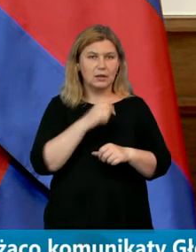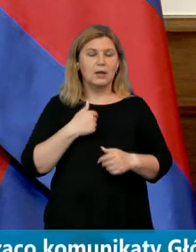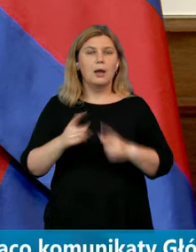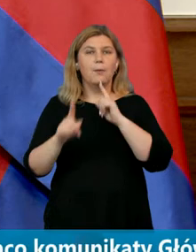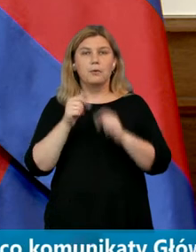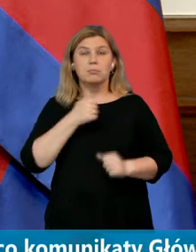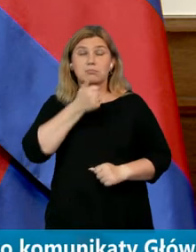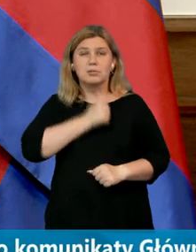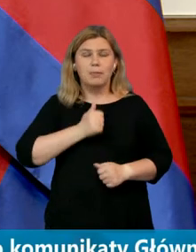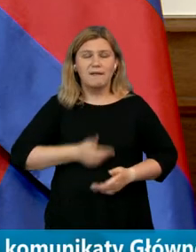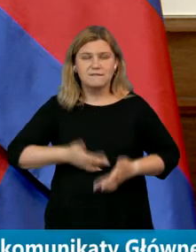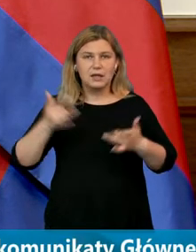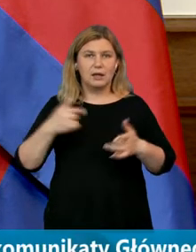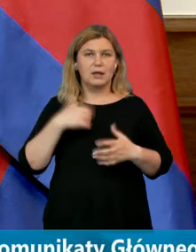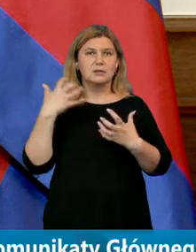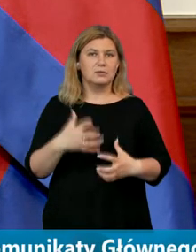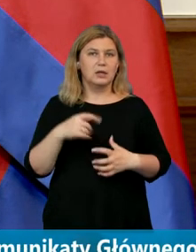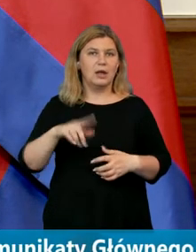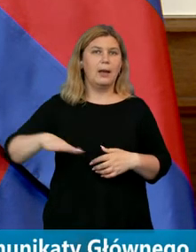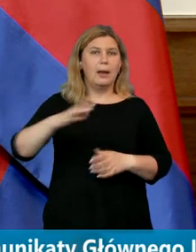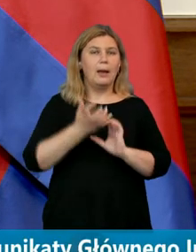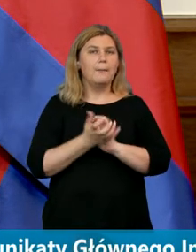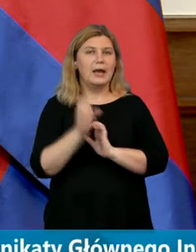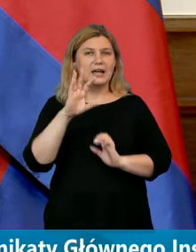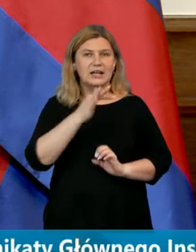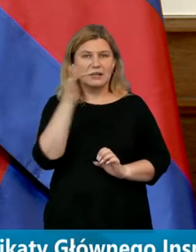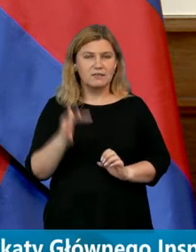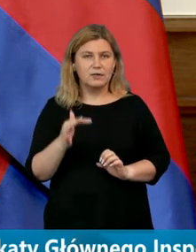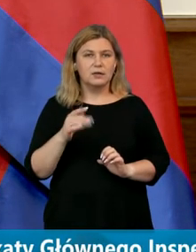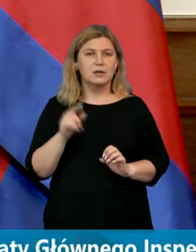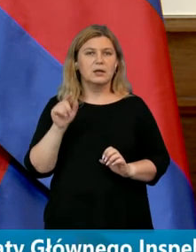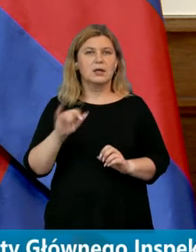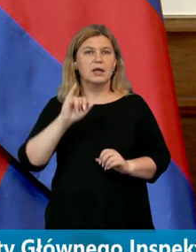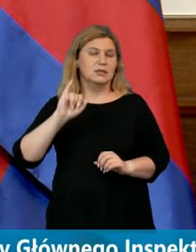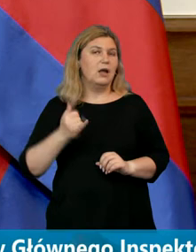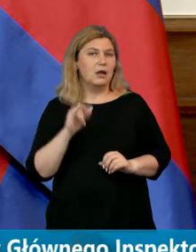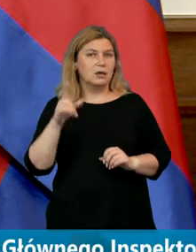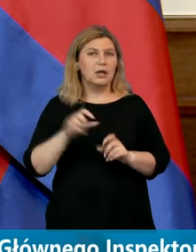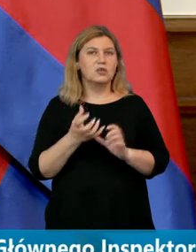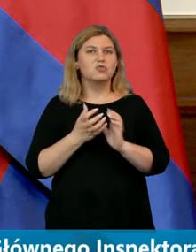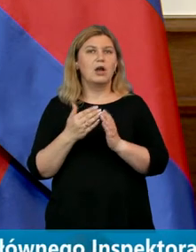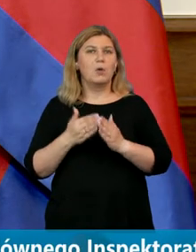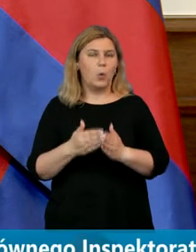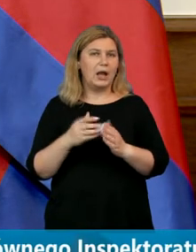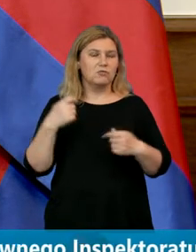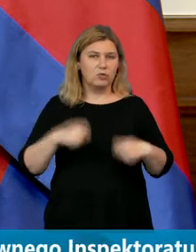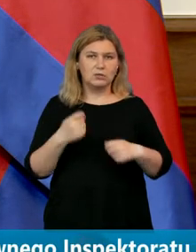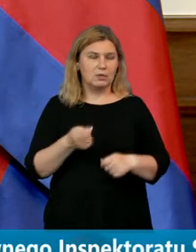próbowaliśmy skomunalizować Port Rybacki Gryf, tak jak skomunalizowaliśmy żeglugę szczecińską. Niestety to się nie